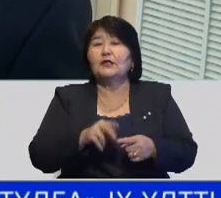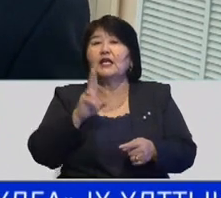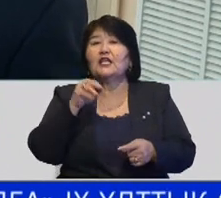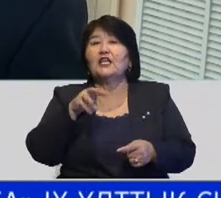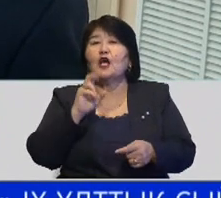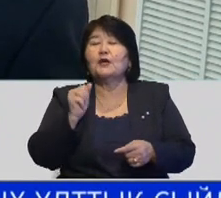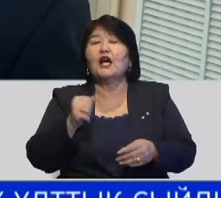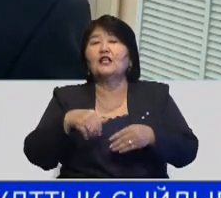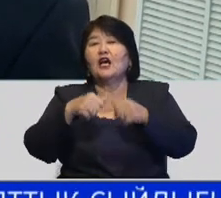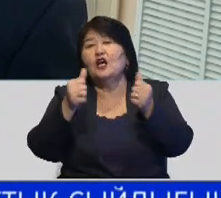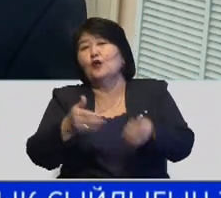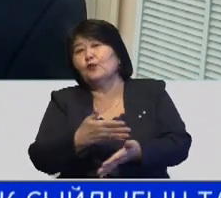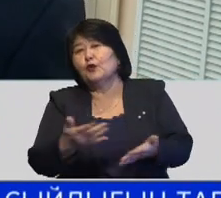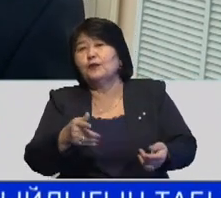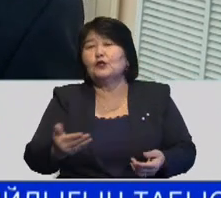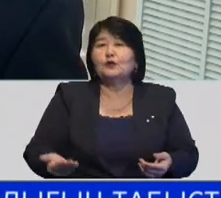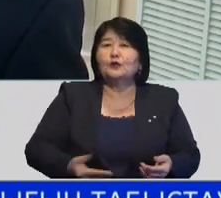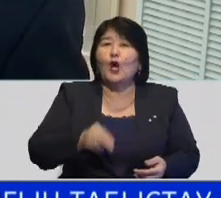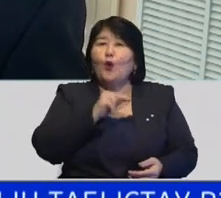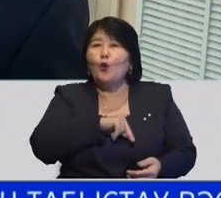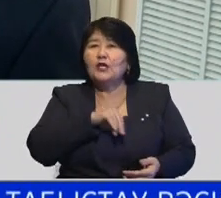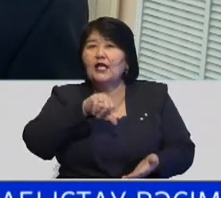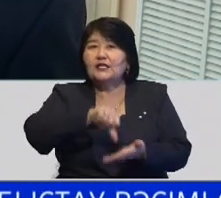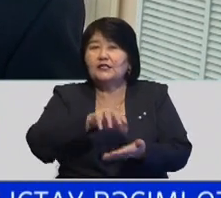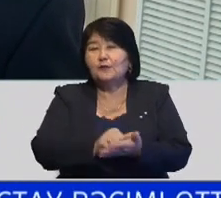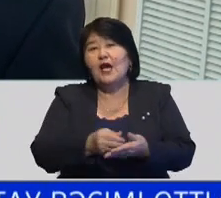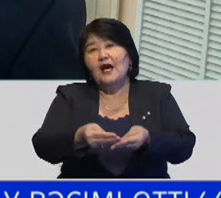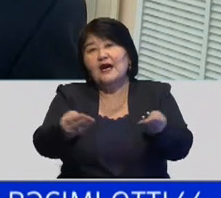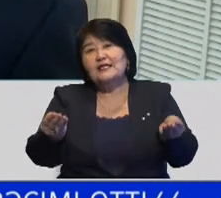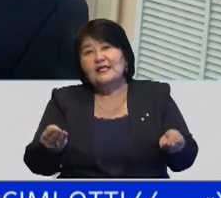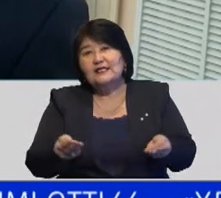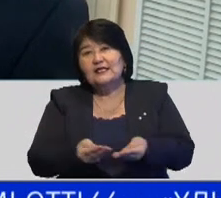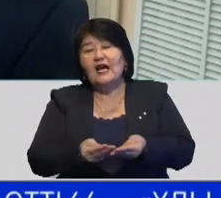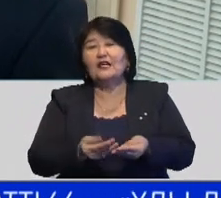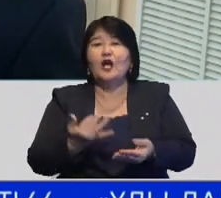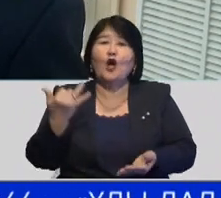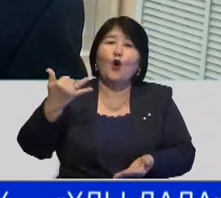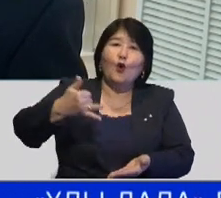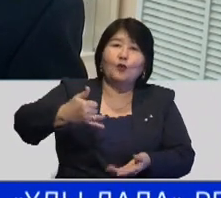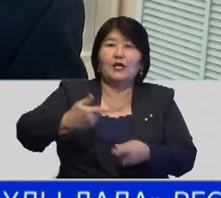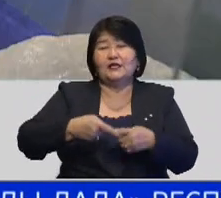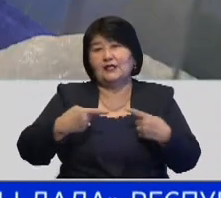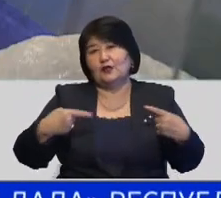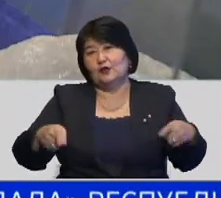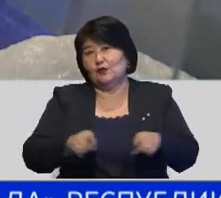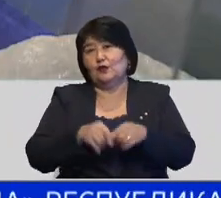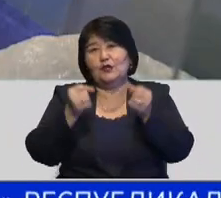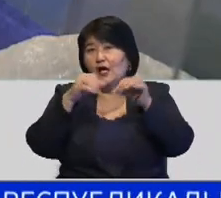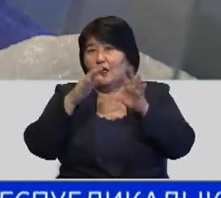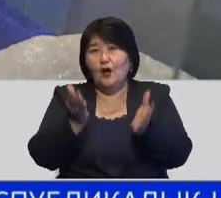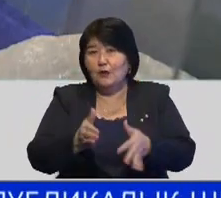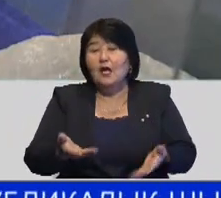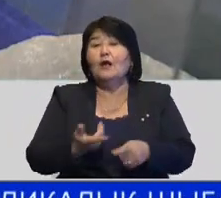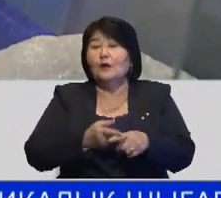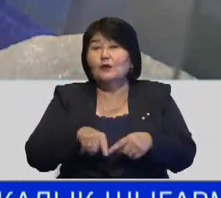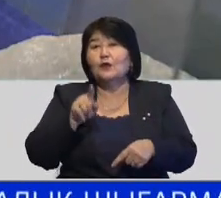керамикалық бұйымдар, сол уақыттарда тұрмыста қолданыста болған ыдыстар, құмыралар сияқты сондай жәдігерлер. Олар енді өзінің